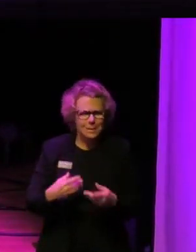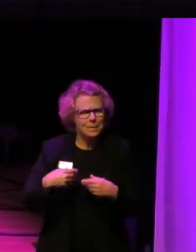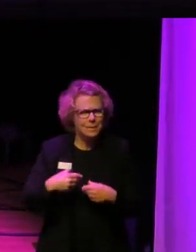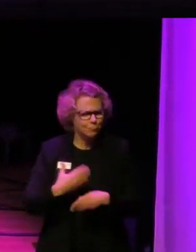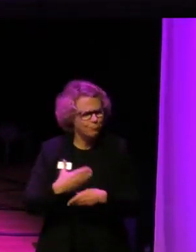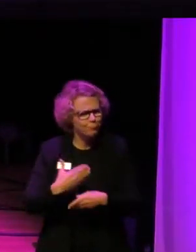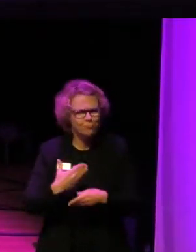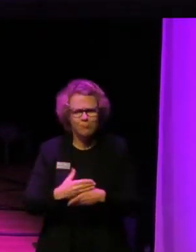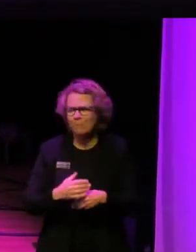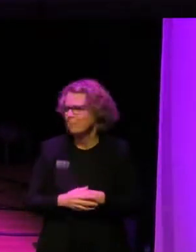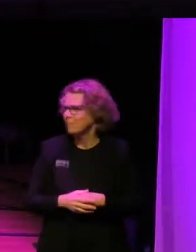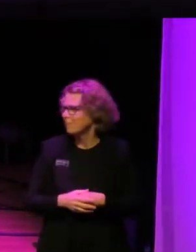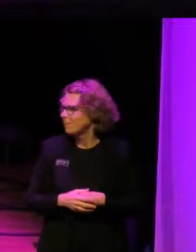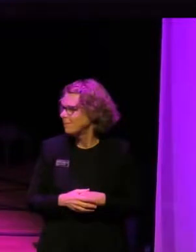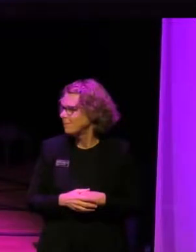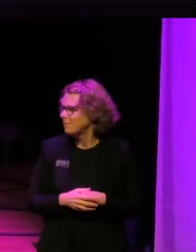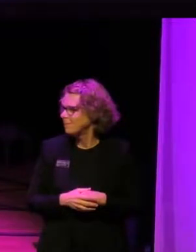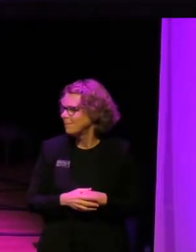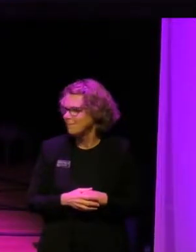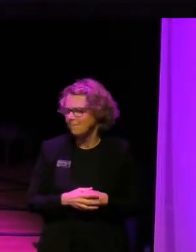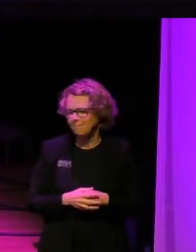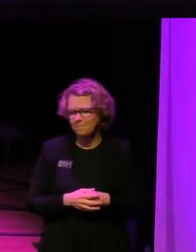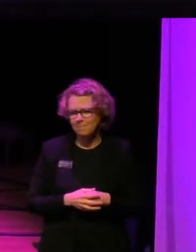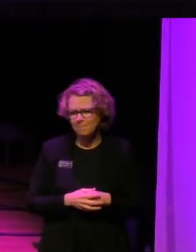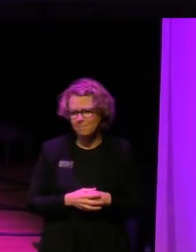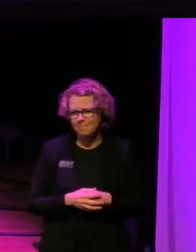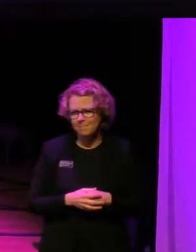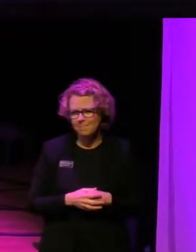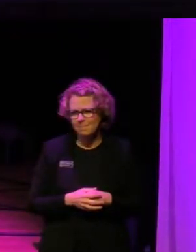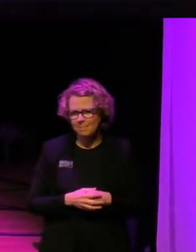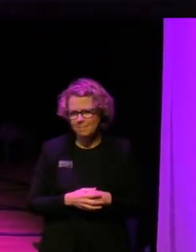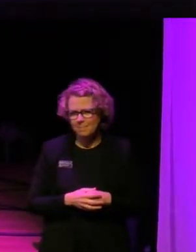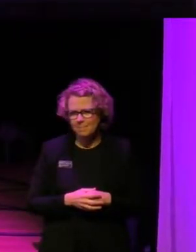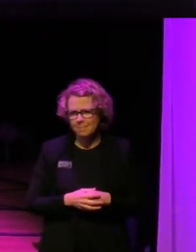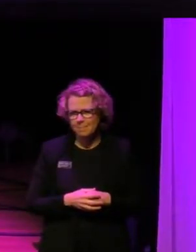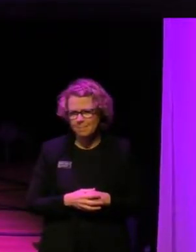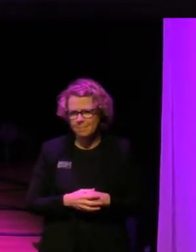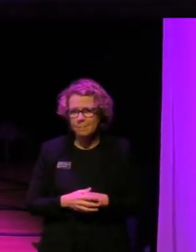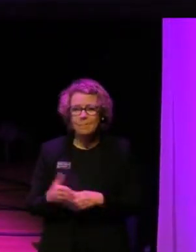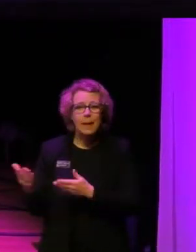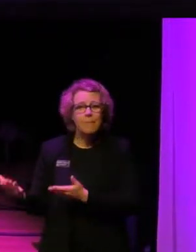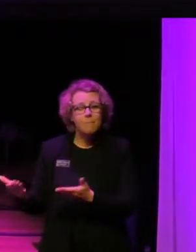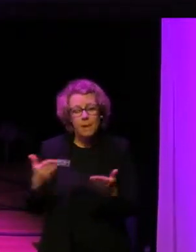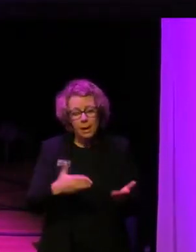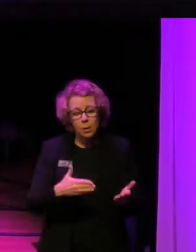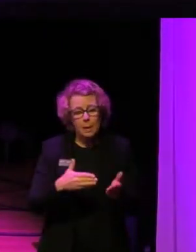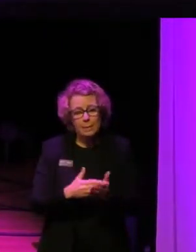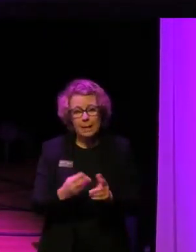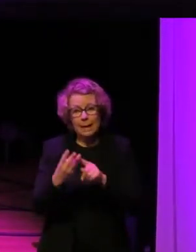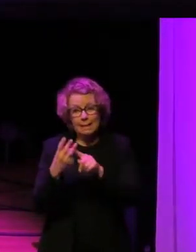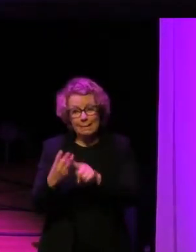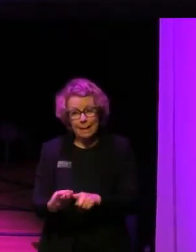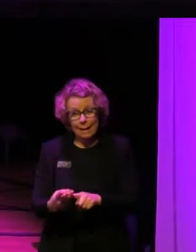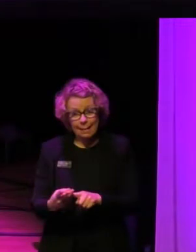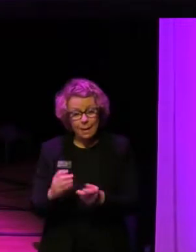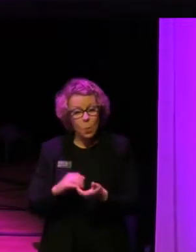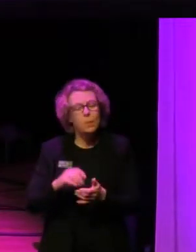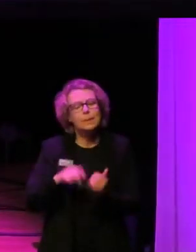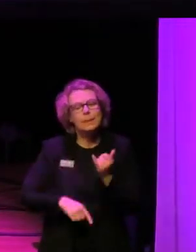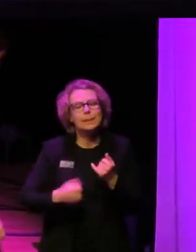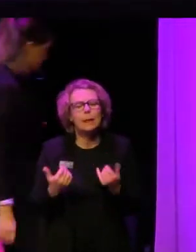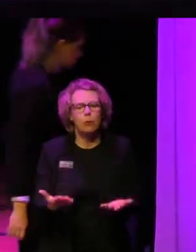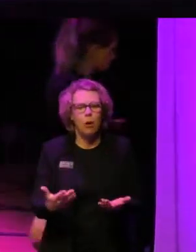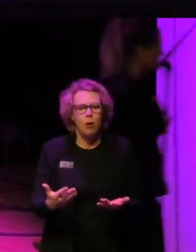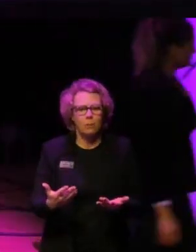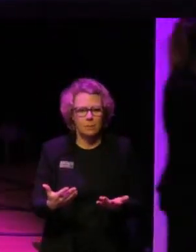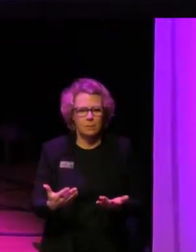Tack. Välkomna till den tredje och sista dagen